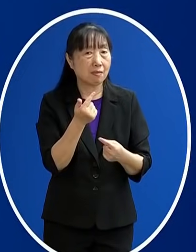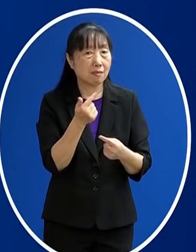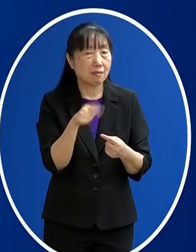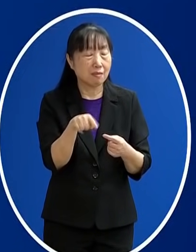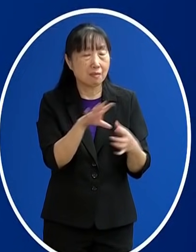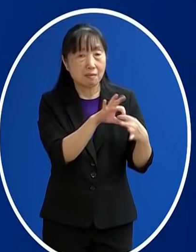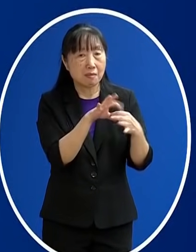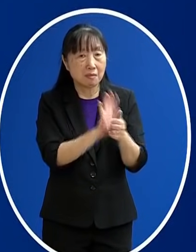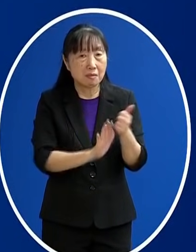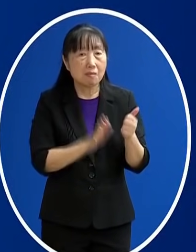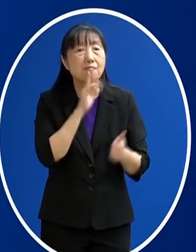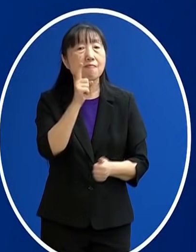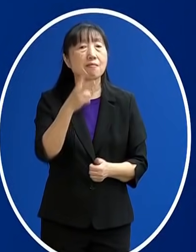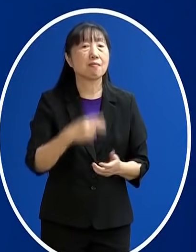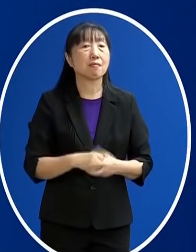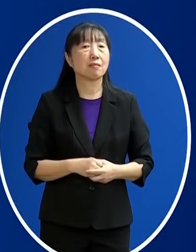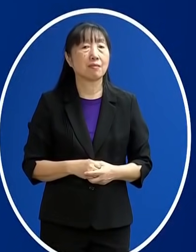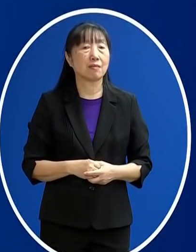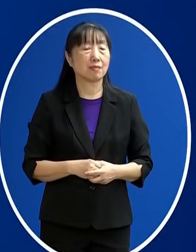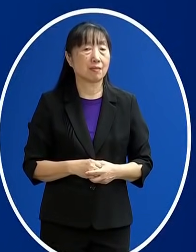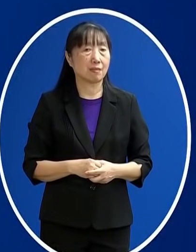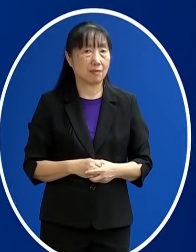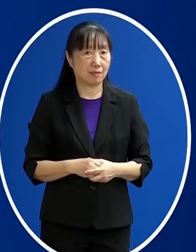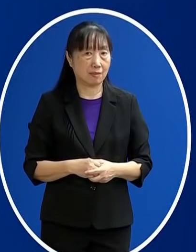有42件啊、哦，那这